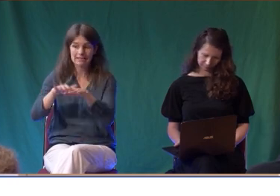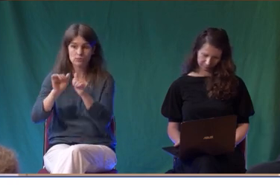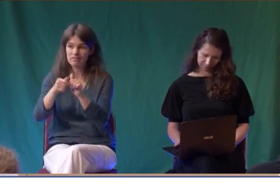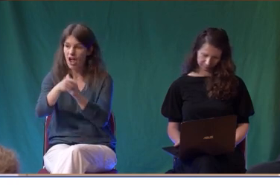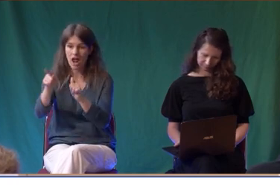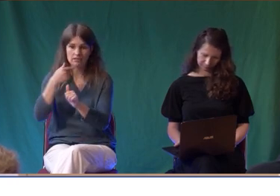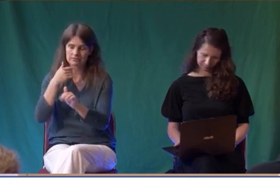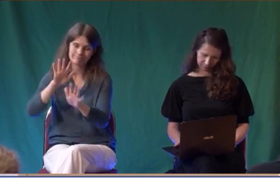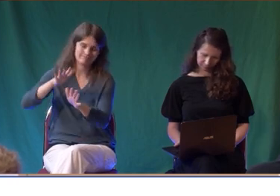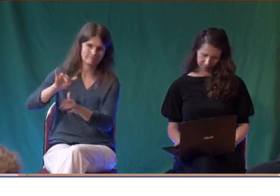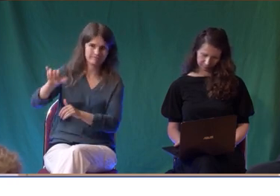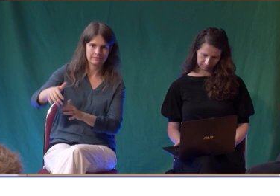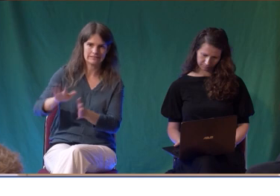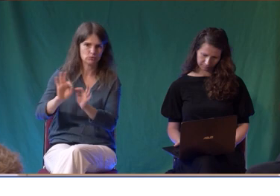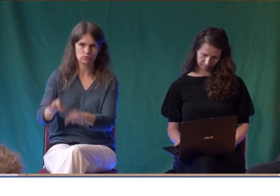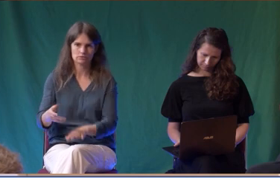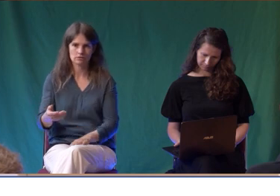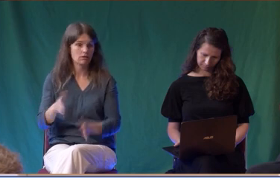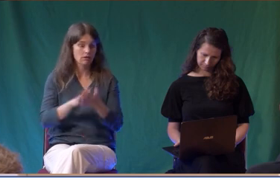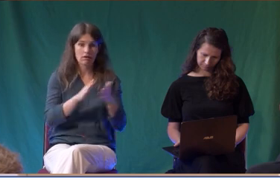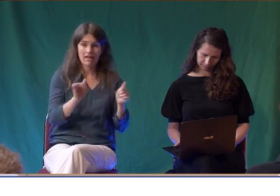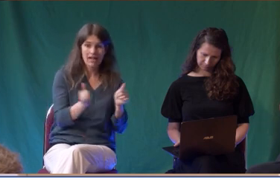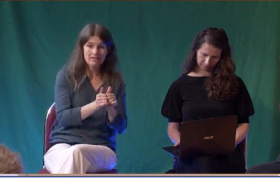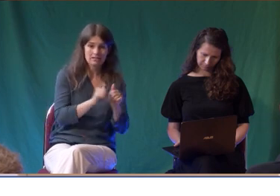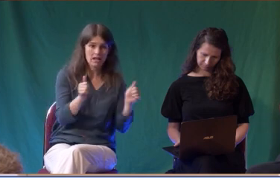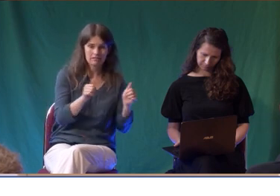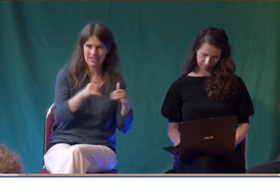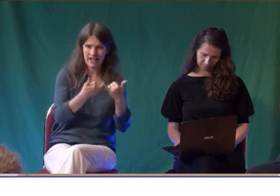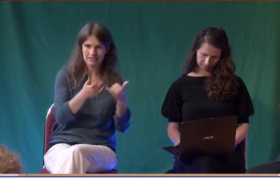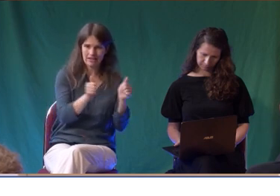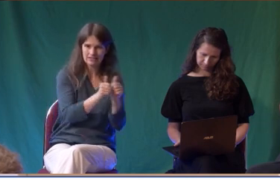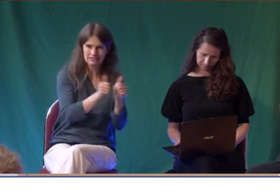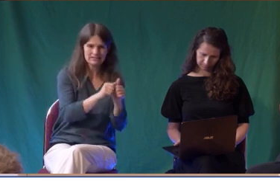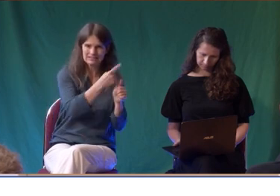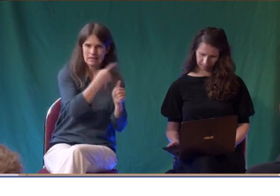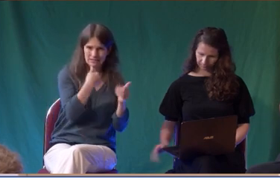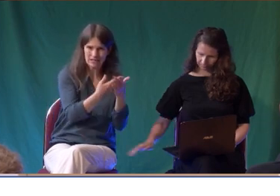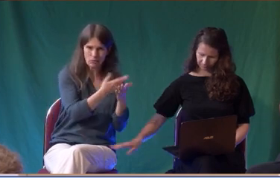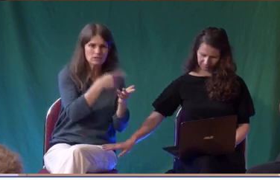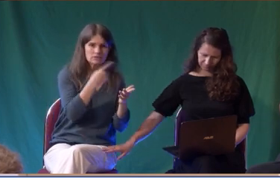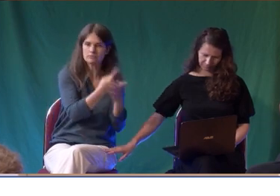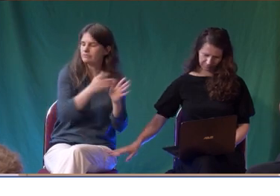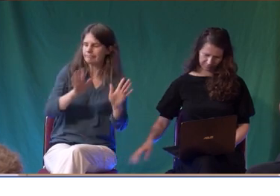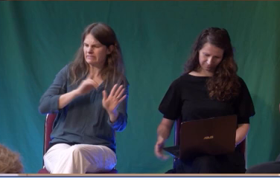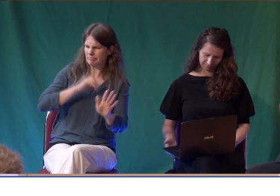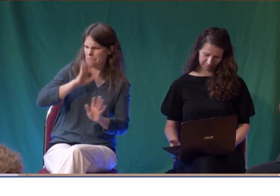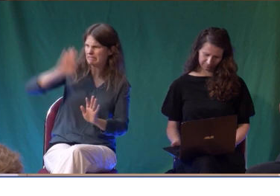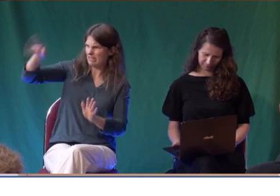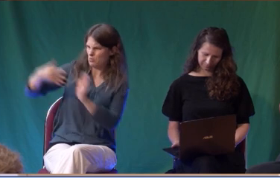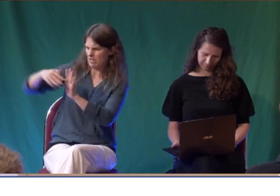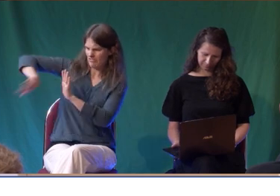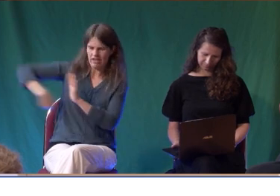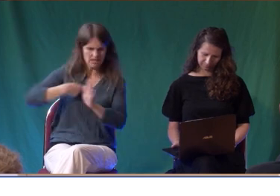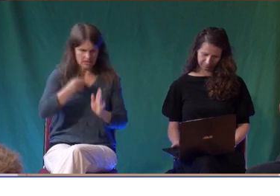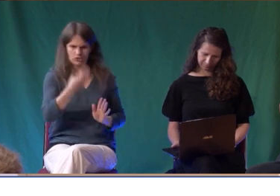von anbieternschaft in elternassistenz ist auch wir machen uns selber ein Bild von den Eltern trotz der Kritiken einen